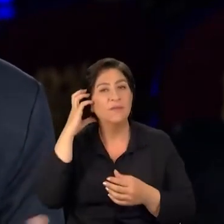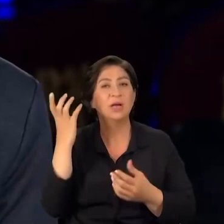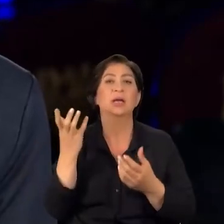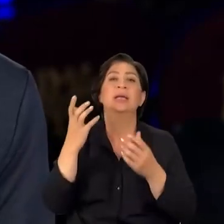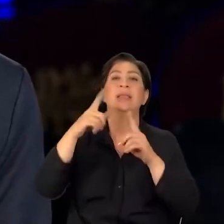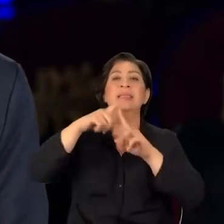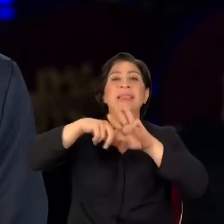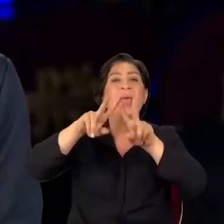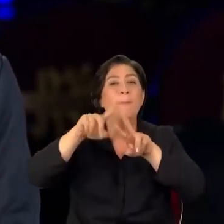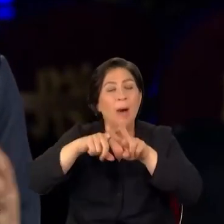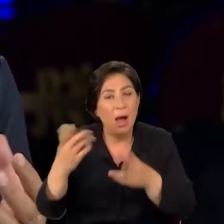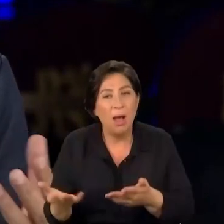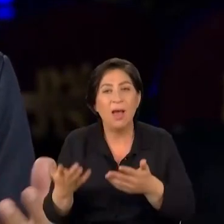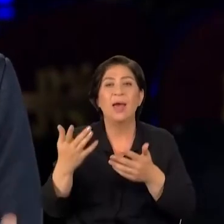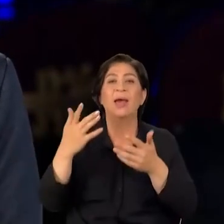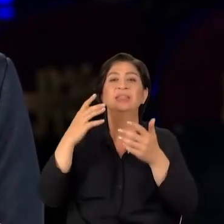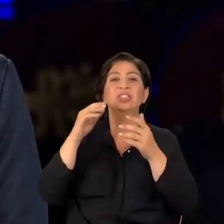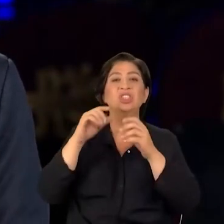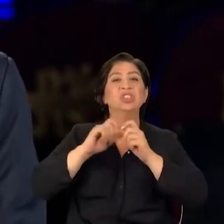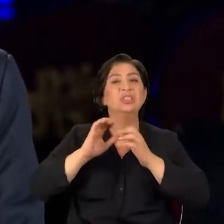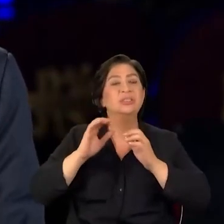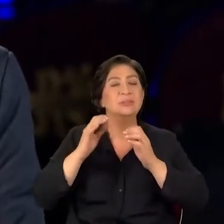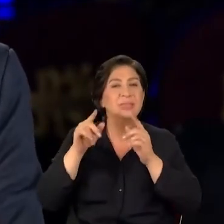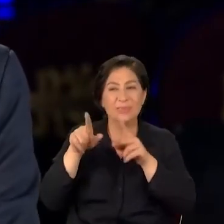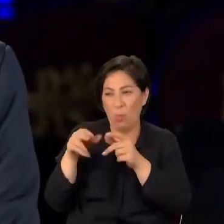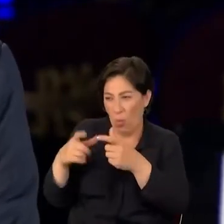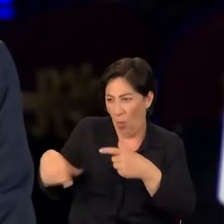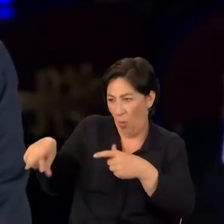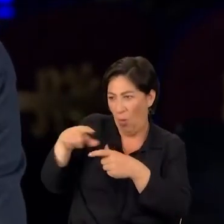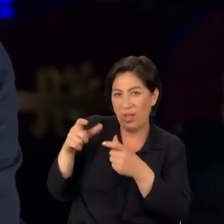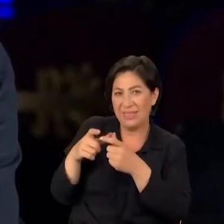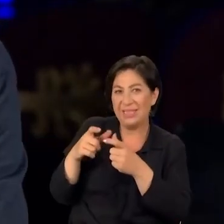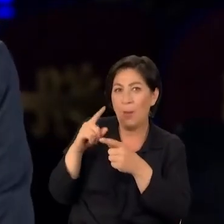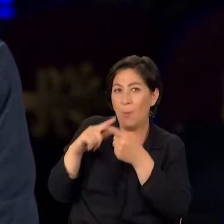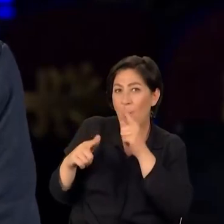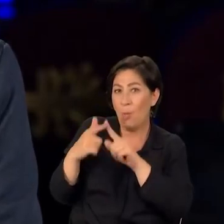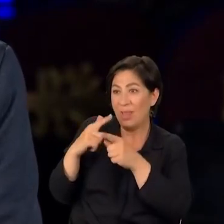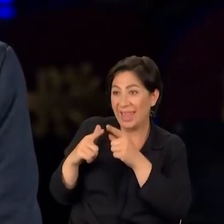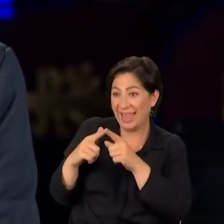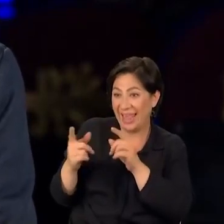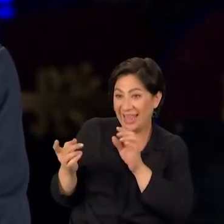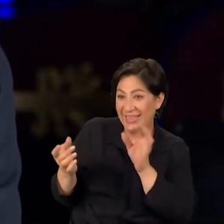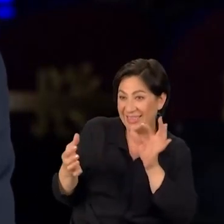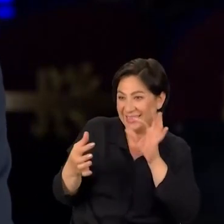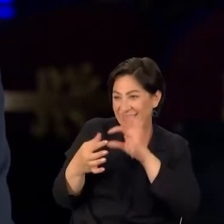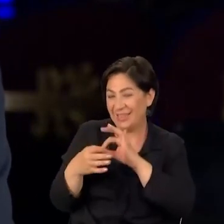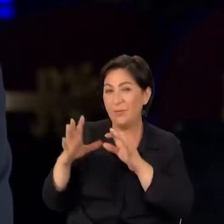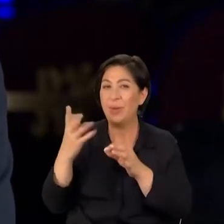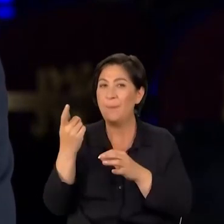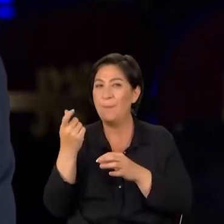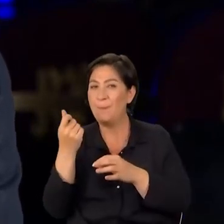Yaşamı Destekleme Derneği gibi ulusal ölçekteki olanların biraz siyasi iktidarın uygulamalarından dolayı, biraz da